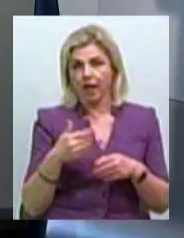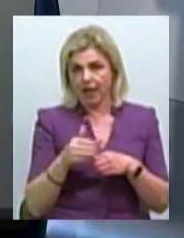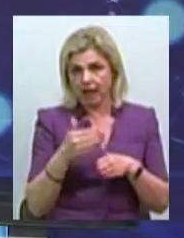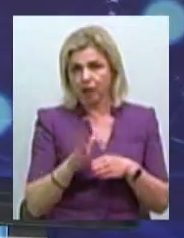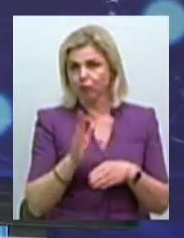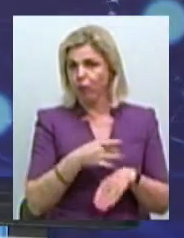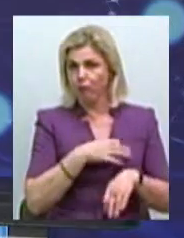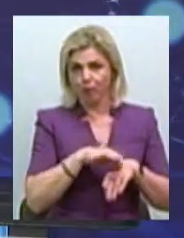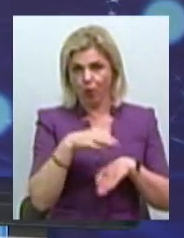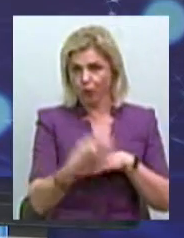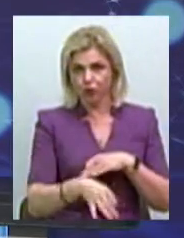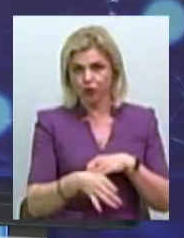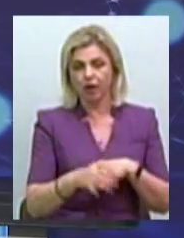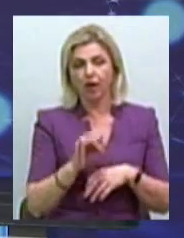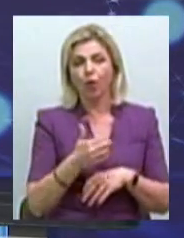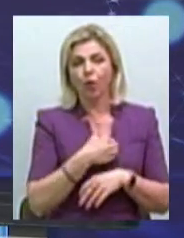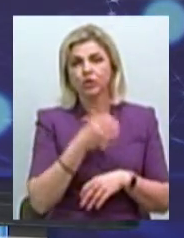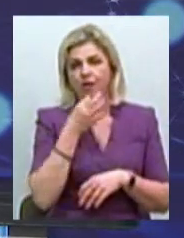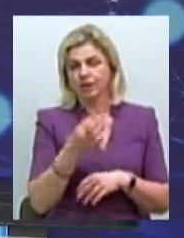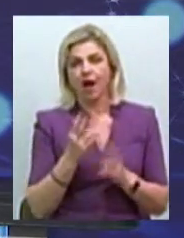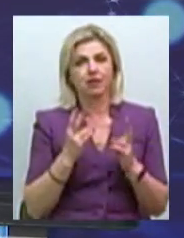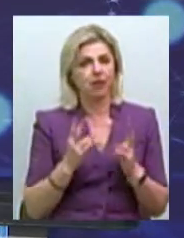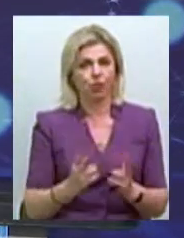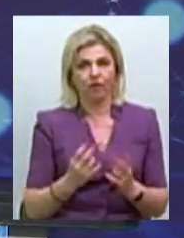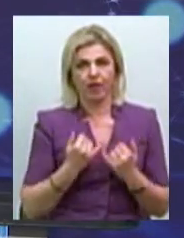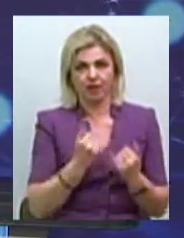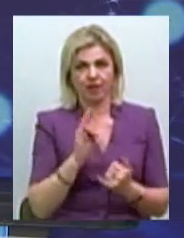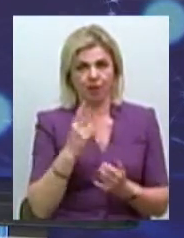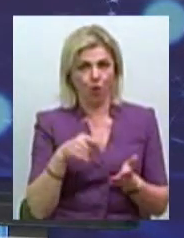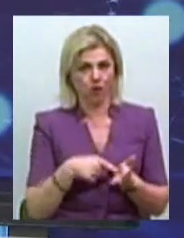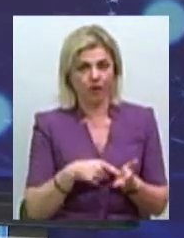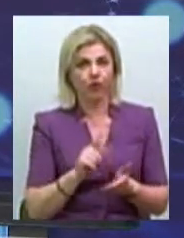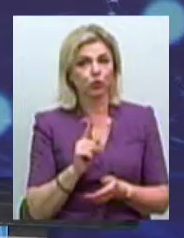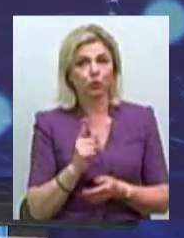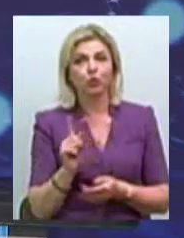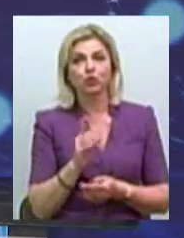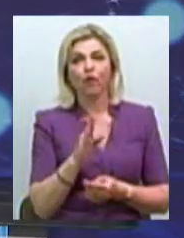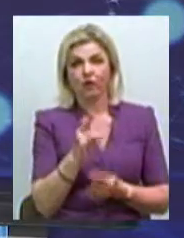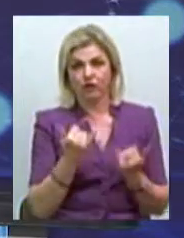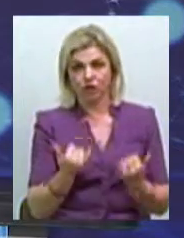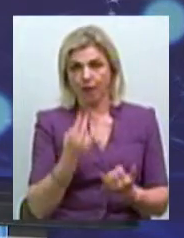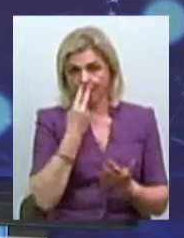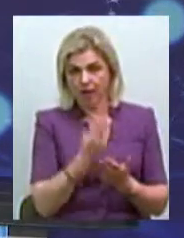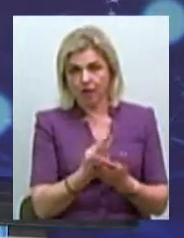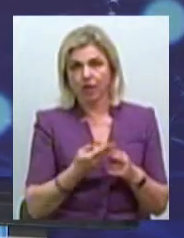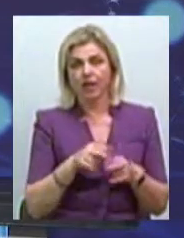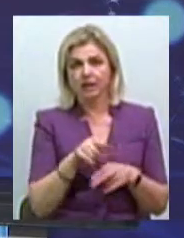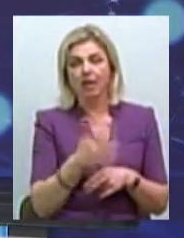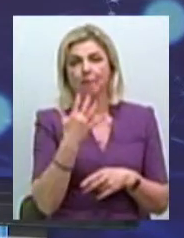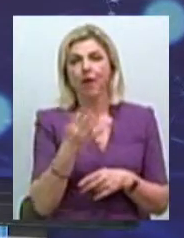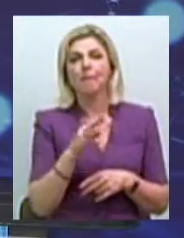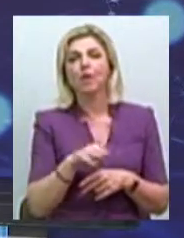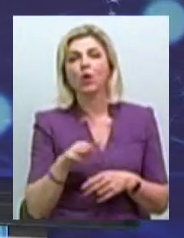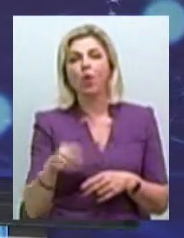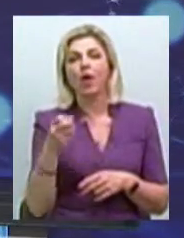і, я хочу сказати, катастрофічна для Миколаєва. Тому що те, що ви зараз бачите, от ті 5 мільйонів євро,